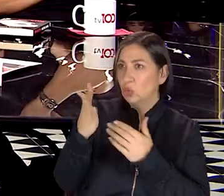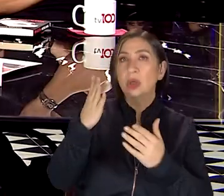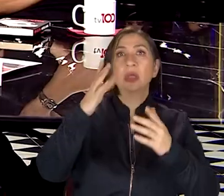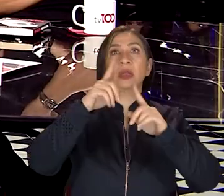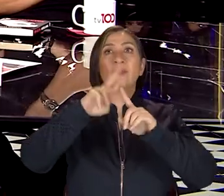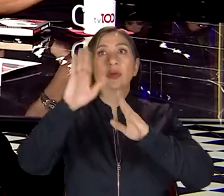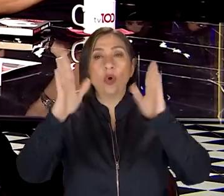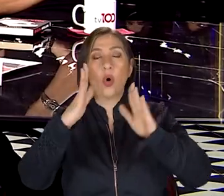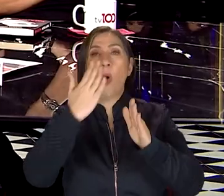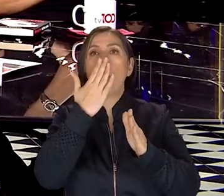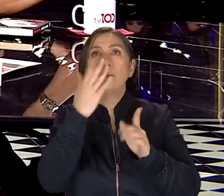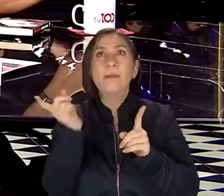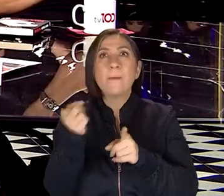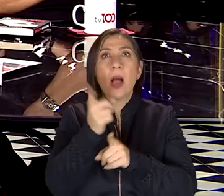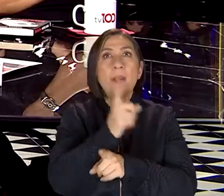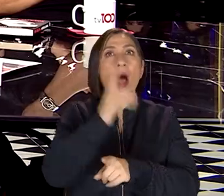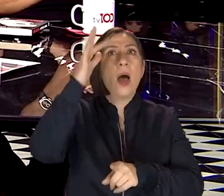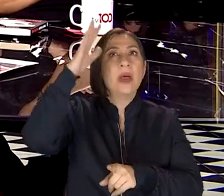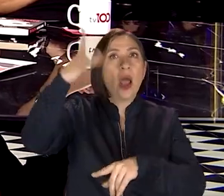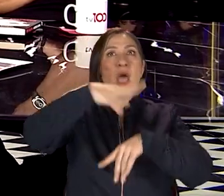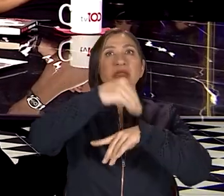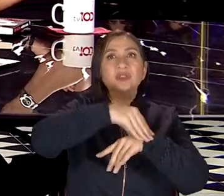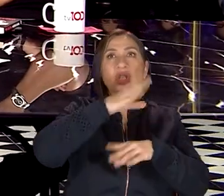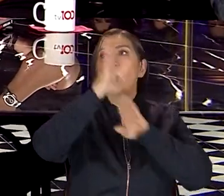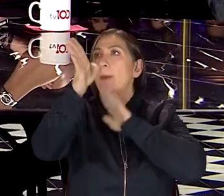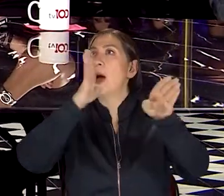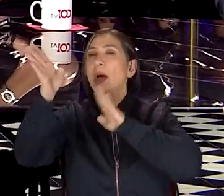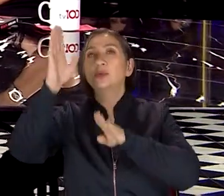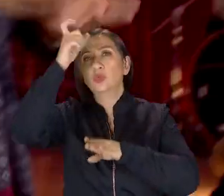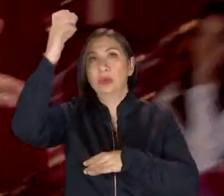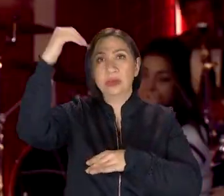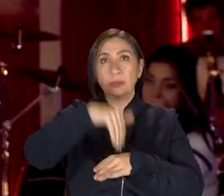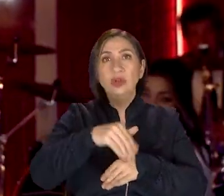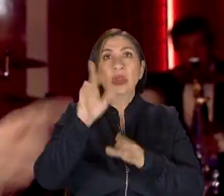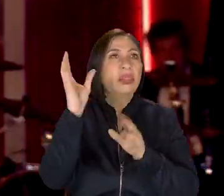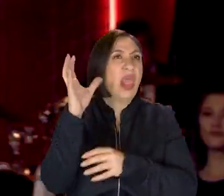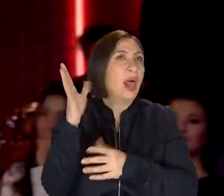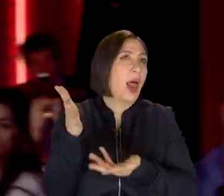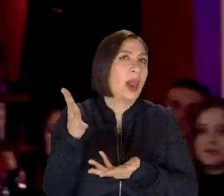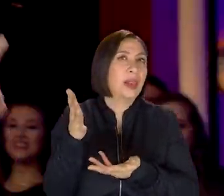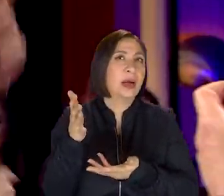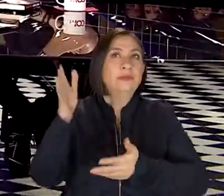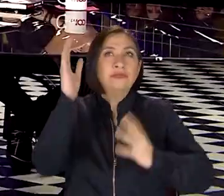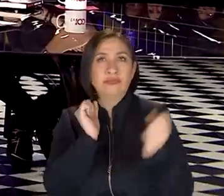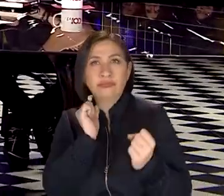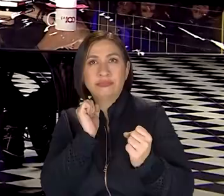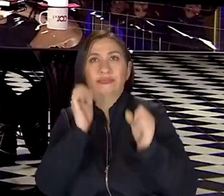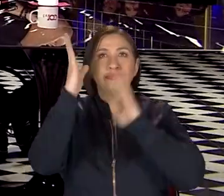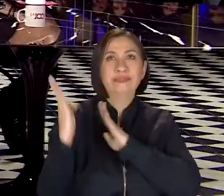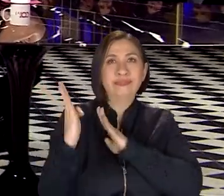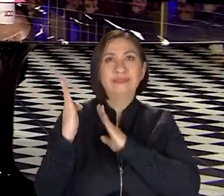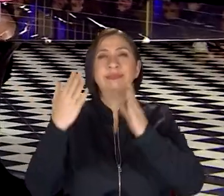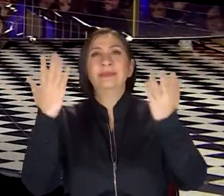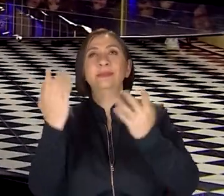çıkıyorsun. Ne kolejler okumuş, Amerikalarda, İsviçre'lerde pıtı pıtı gelmiş. Deli herhalde. Bir